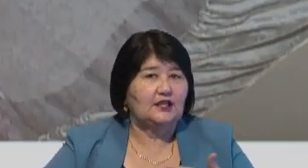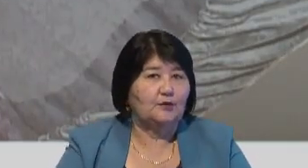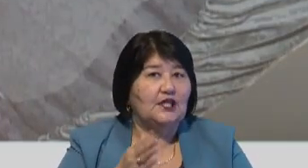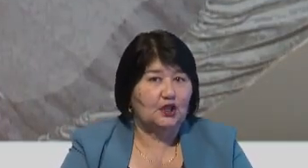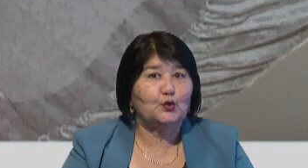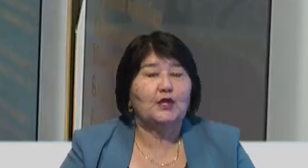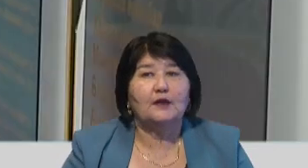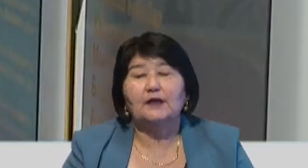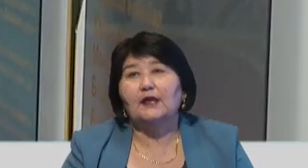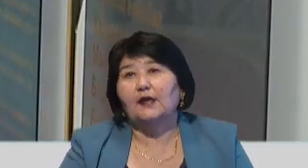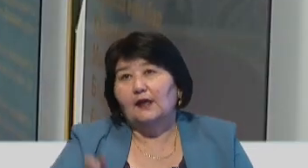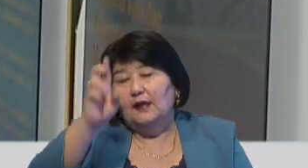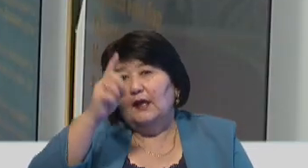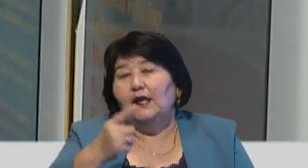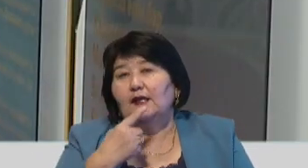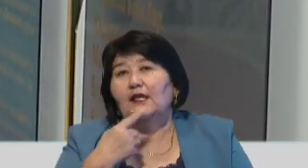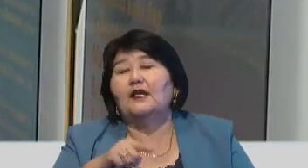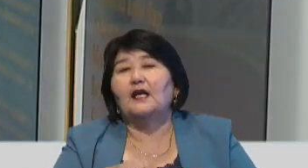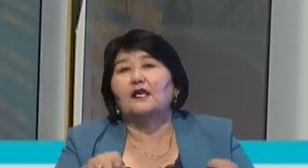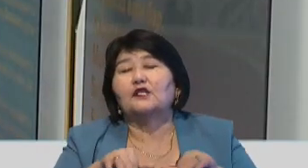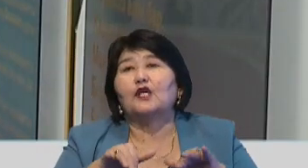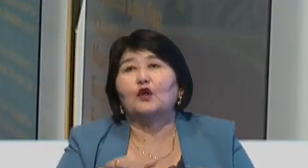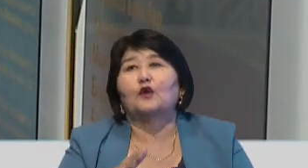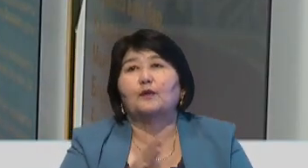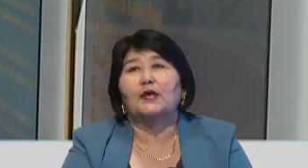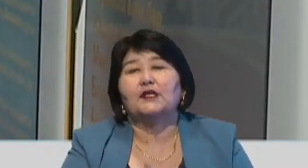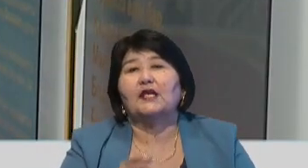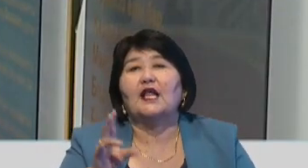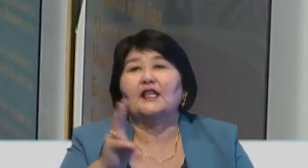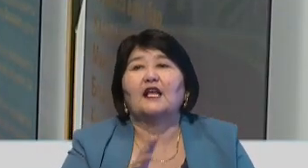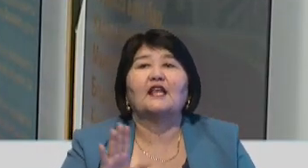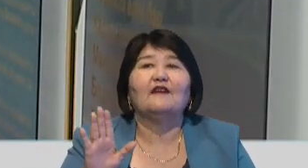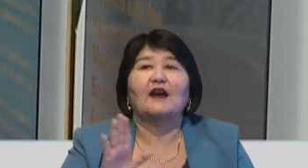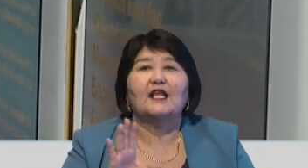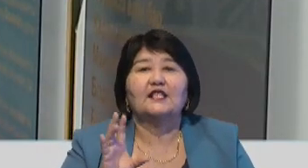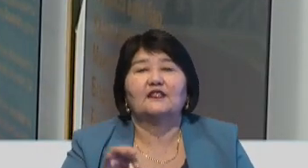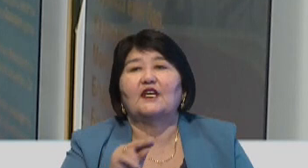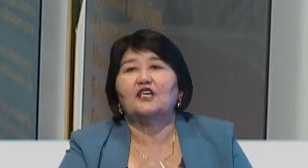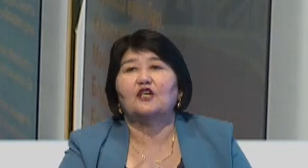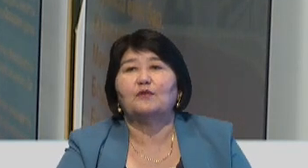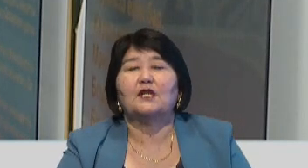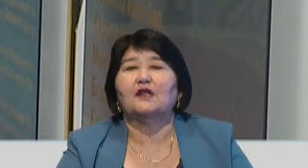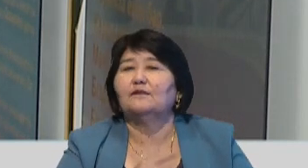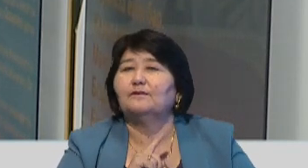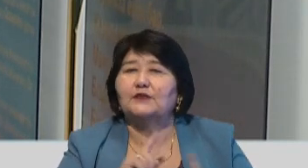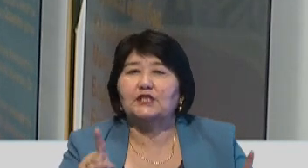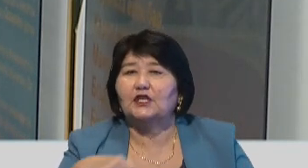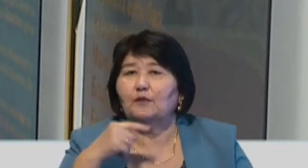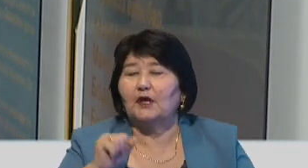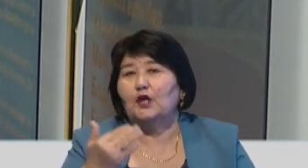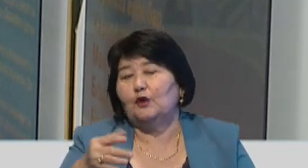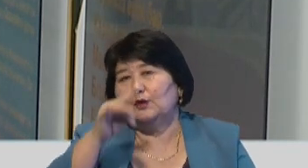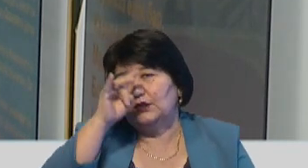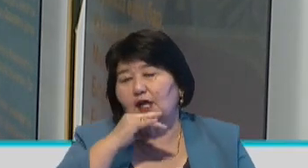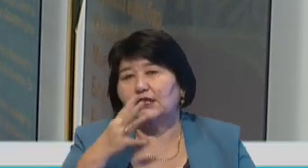тигізуде. Мемлекеттік тілді насихаттау барысында да Наталья Валентиновнаның еңбегі ерекше деп атап өте аламыз. Өзі